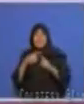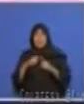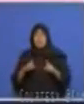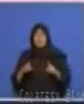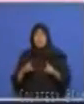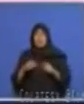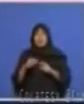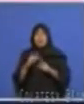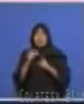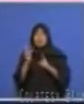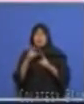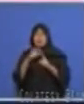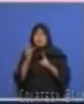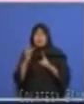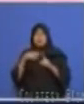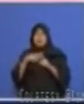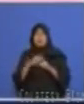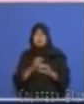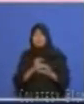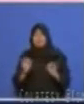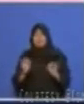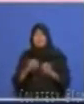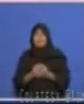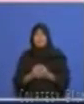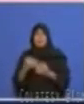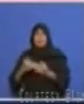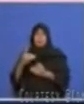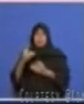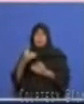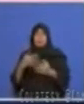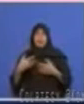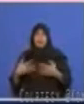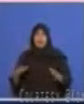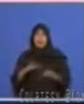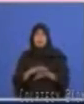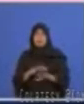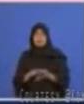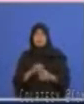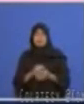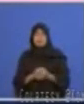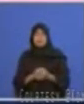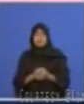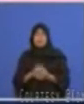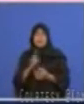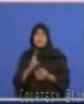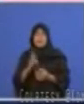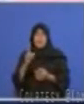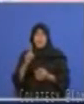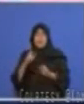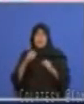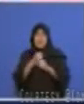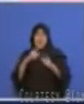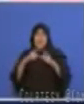panen kembali lagi ke rotase mulai dari pengadaan lahan irigasi berikanlah tanggung jawab kepada